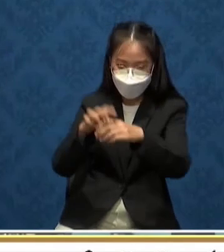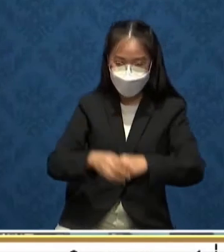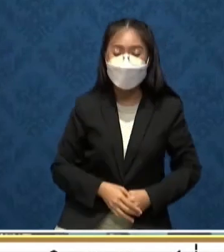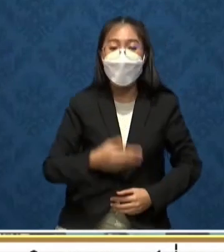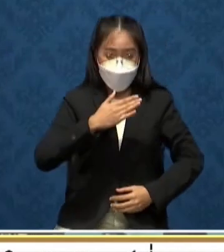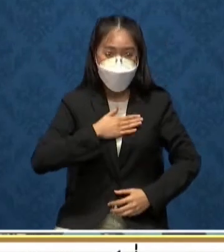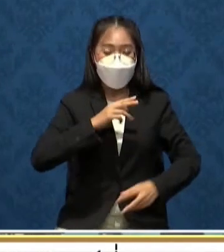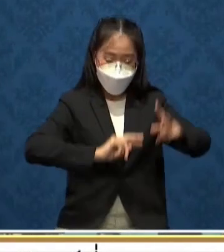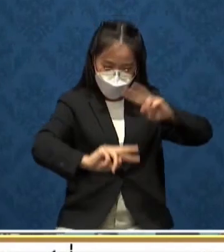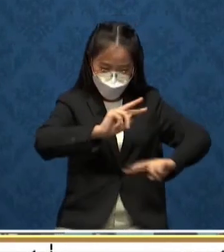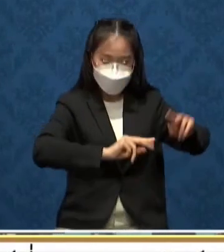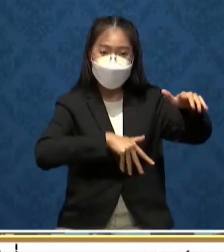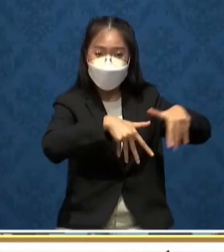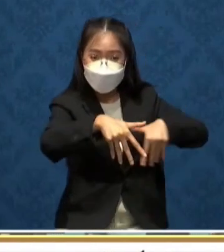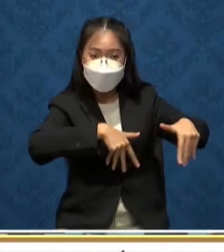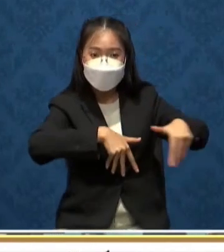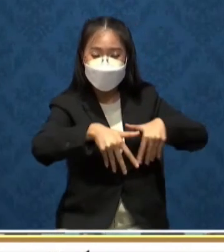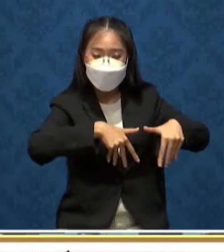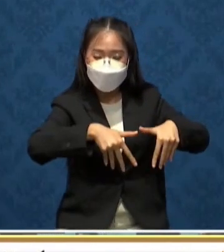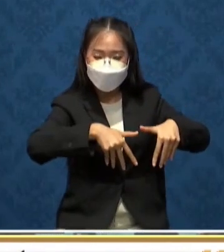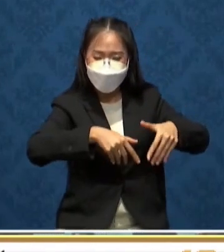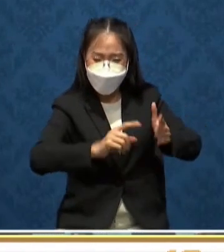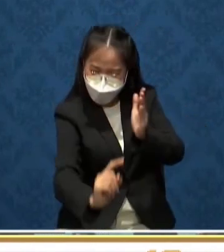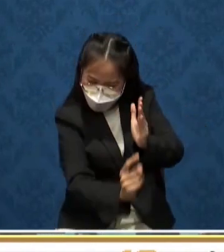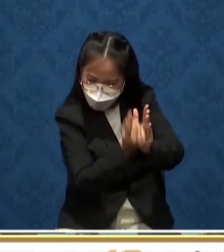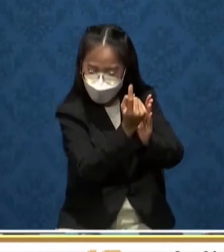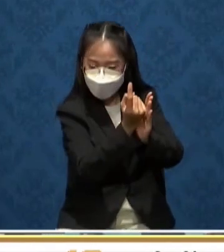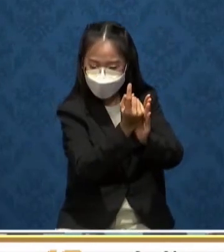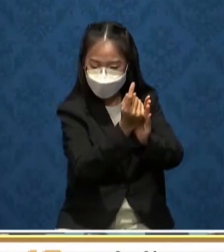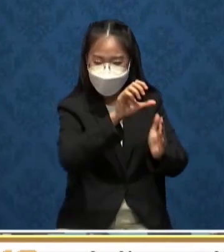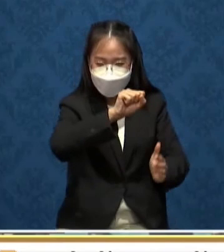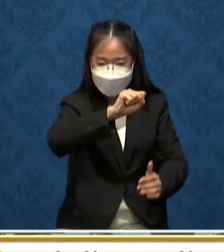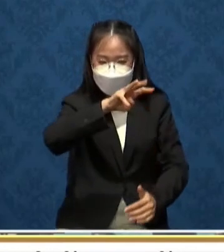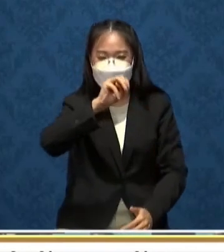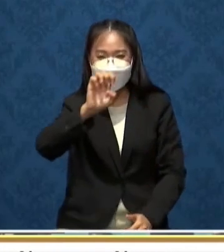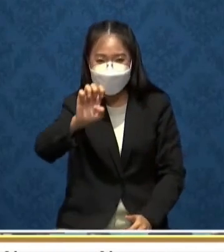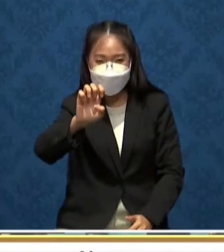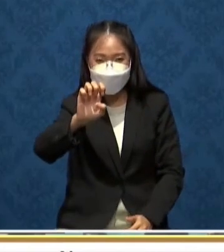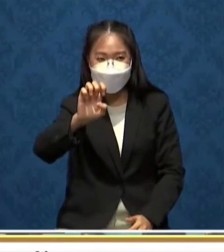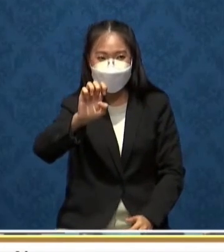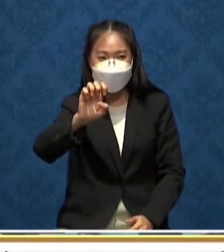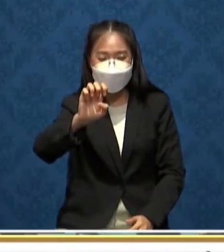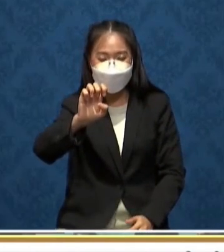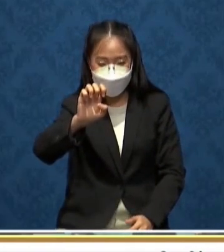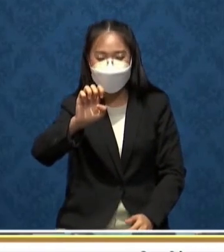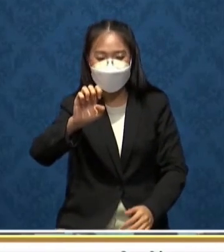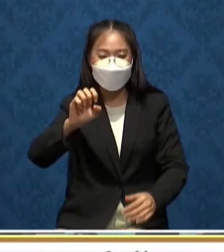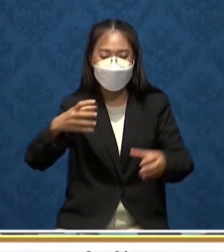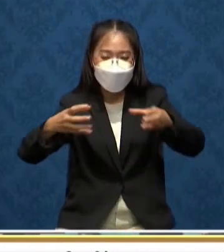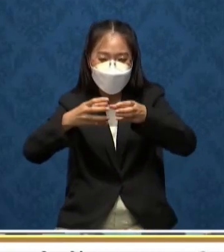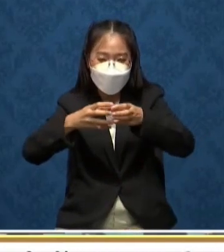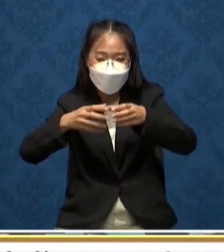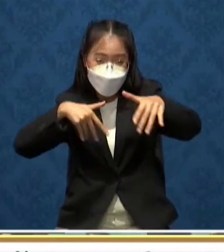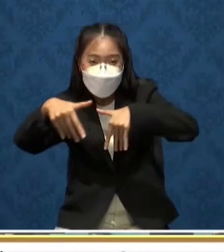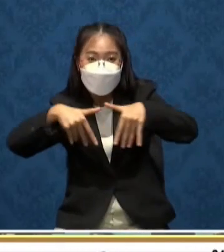ุกภาคส่นนั้เราทำตั้งแต่ระดบฐานรากSME วิศาอิจุมชน